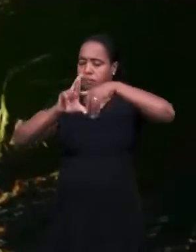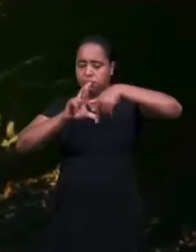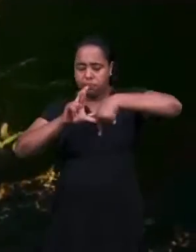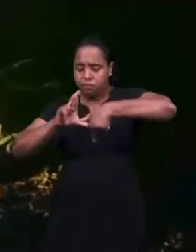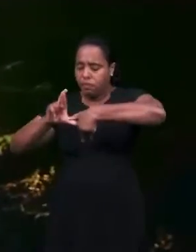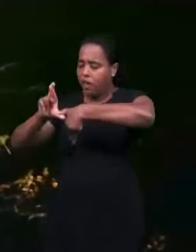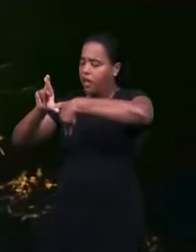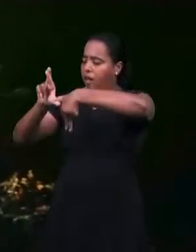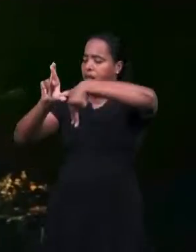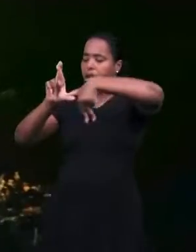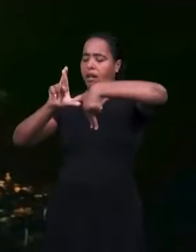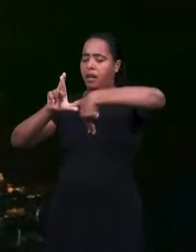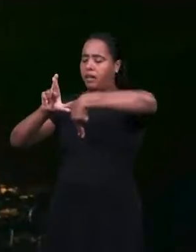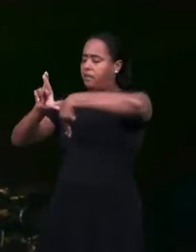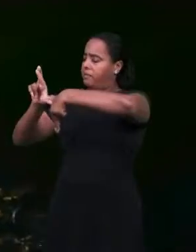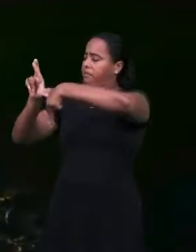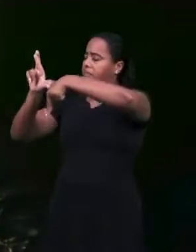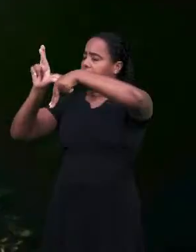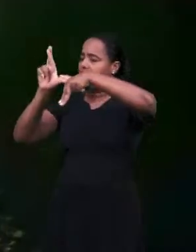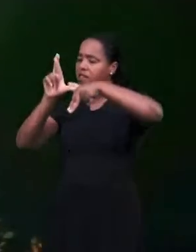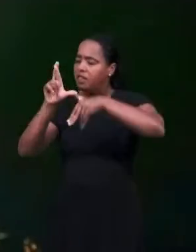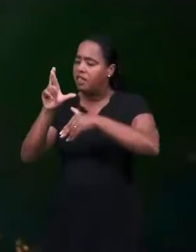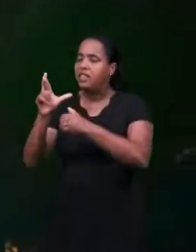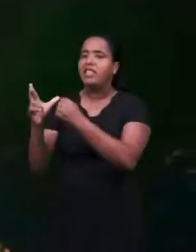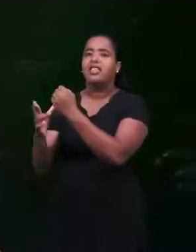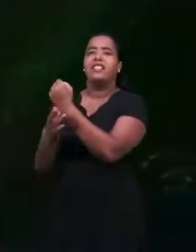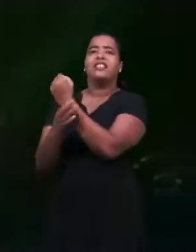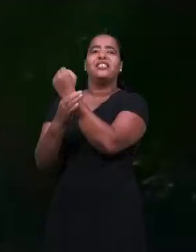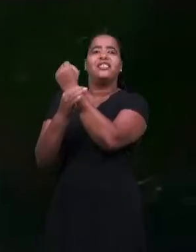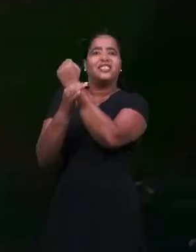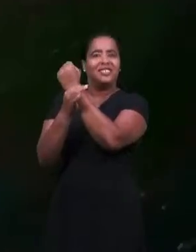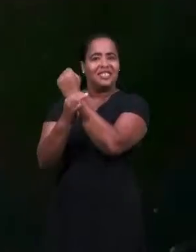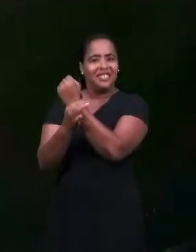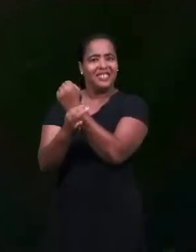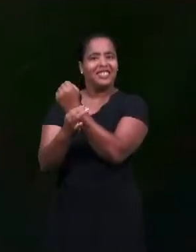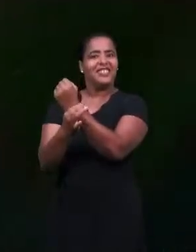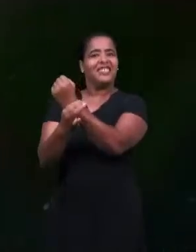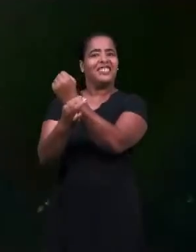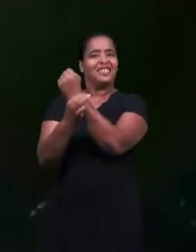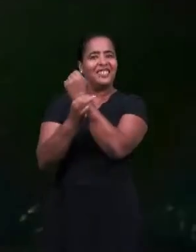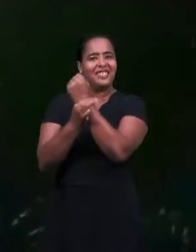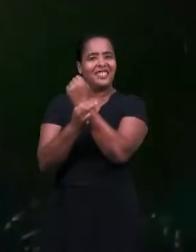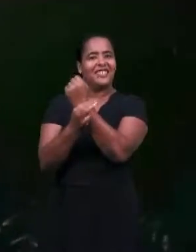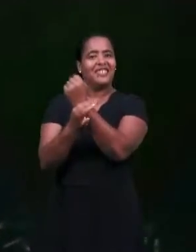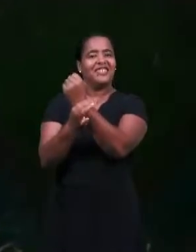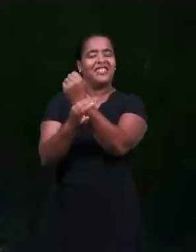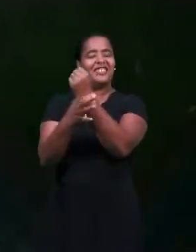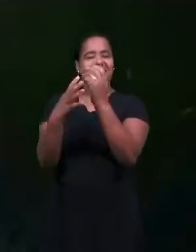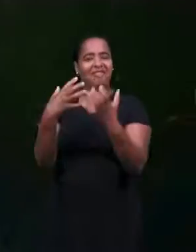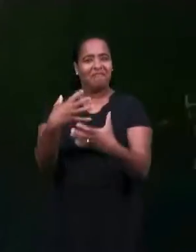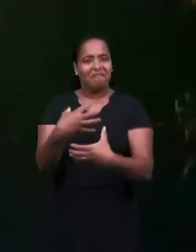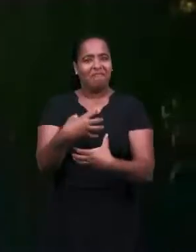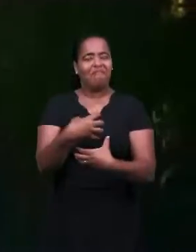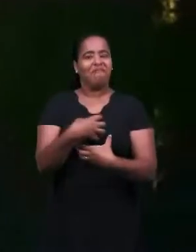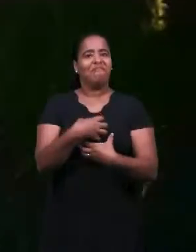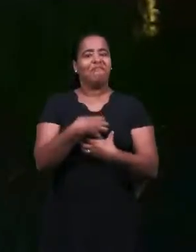мою руку. И таким образом я